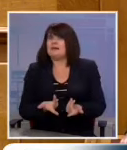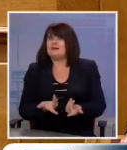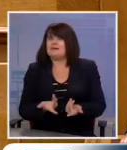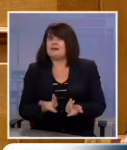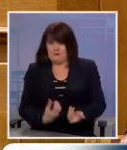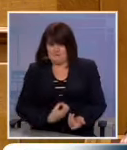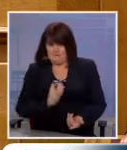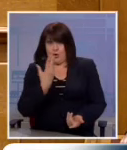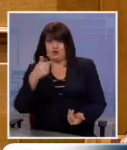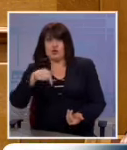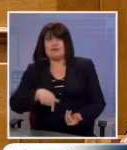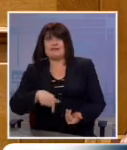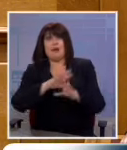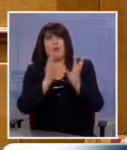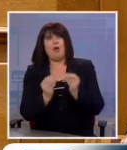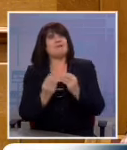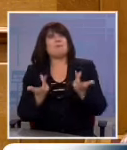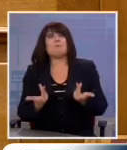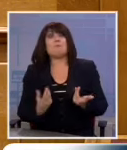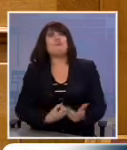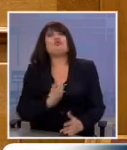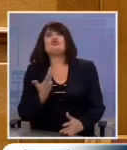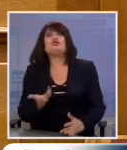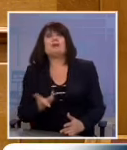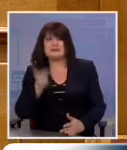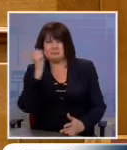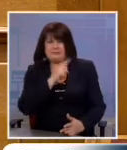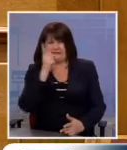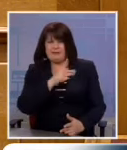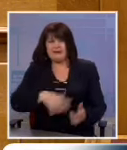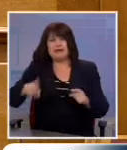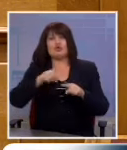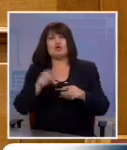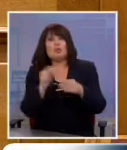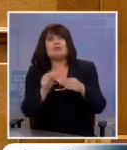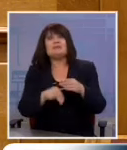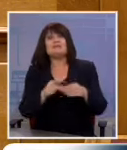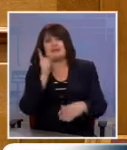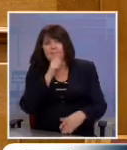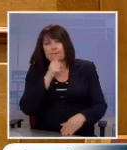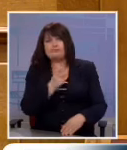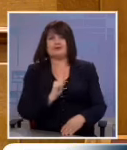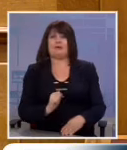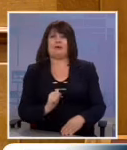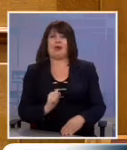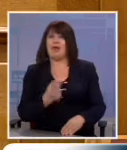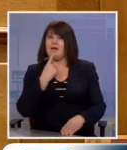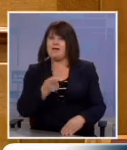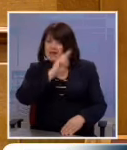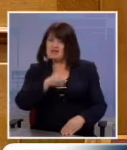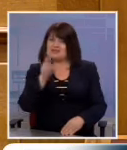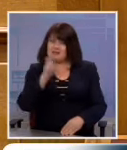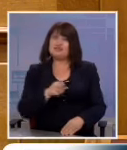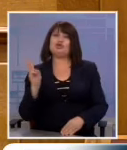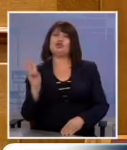Πώς νιώθετε σήμερα με τα ταύτα? Πώς νιώθετε που είπατε ψέματα στους ψηφοφόρους σας? Πώς νιώθετε τους είπατε ότι θα καταργήσετε